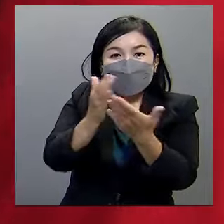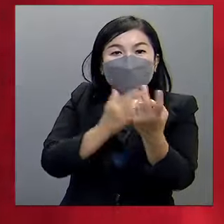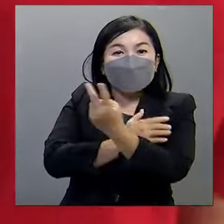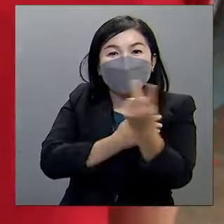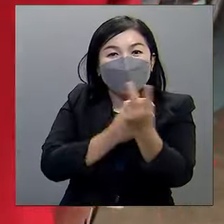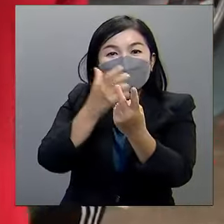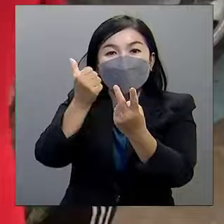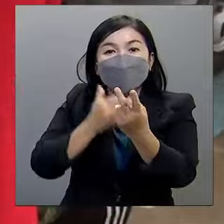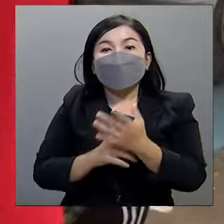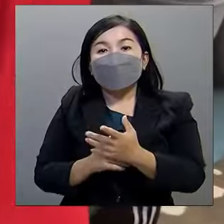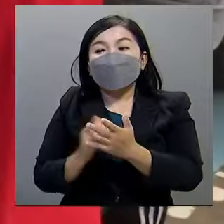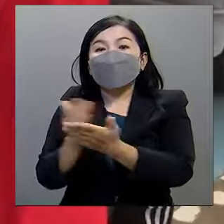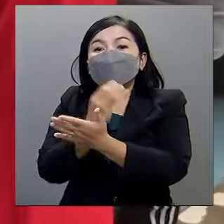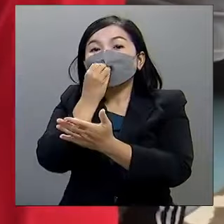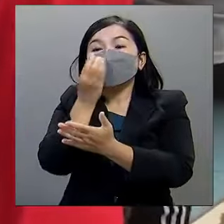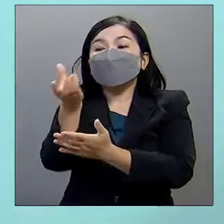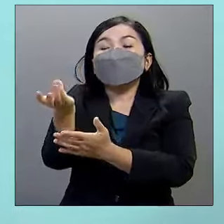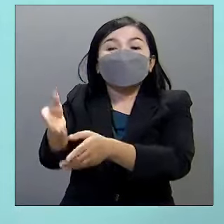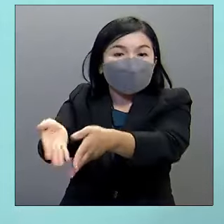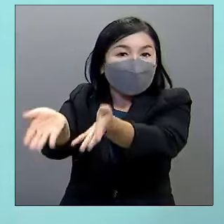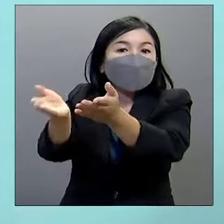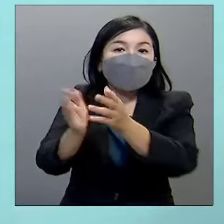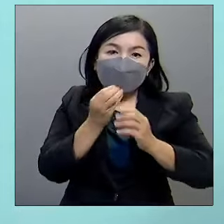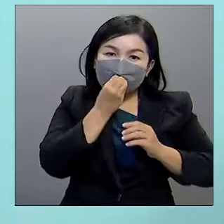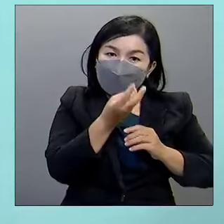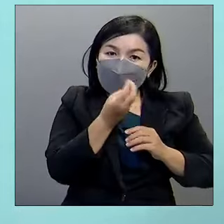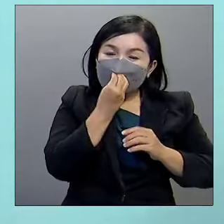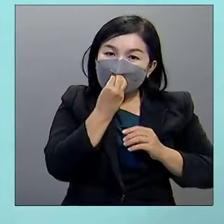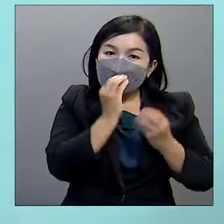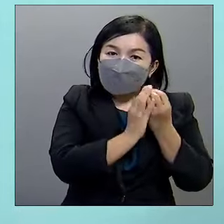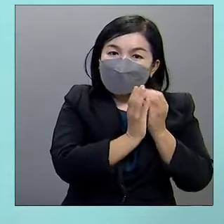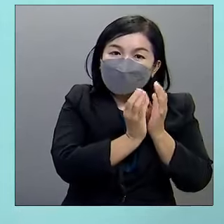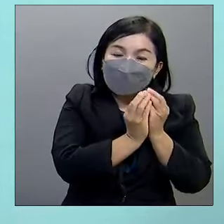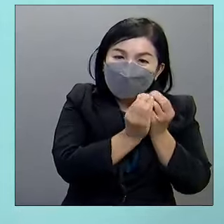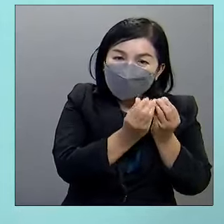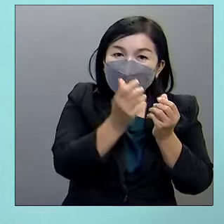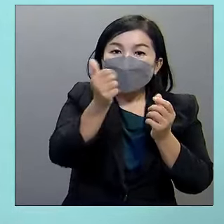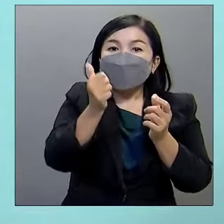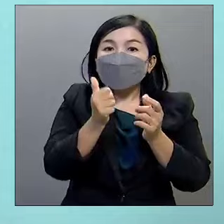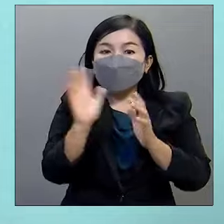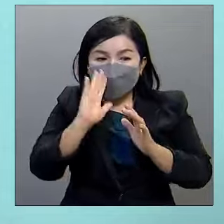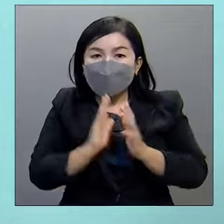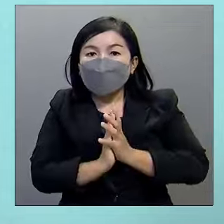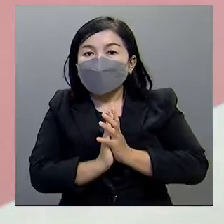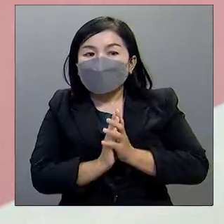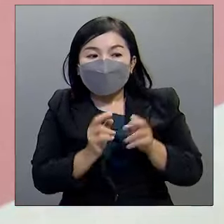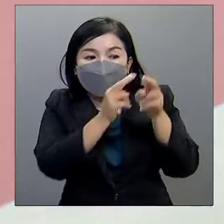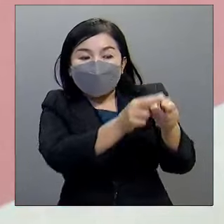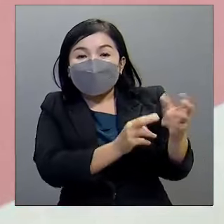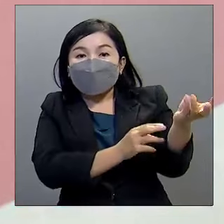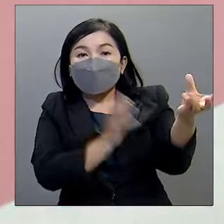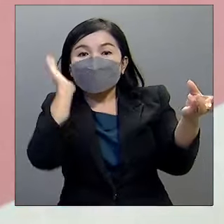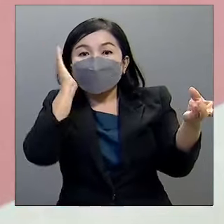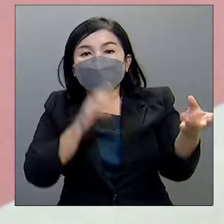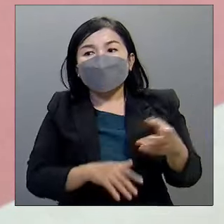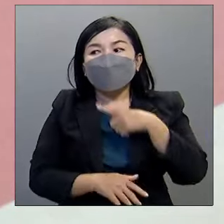าวพี่กินเครื่องจบ เดี๋ยวเราสลับกันสิคะพี่กินข้าวหนูกินเครื่อง เรื่องอะไรอ่ะข้าวมันก็ไม่คุ้ม